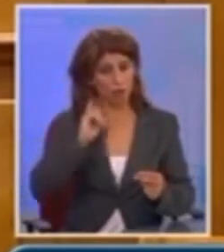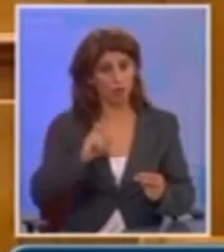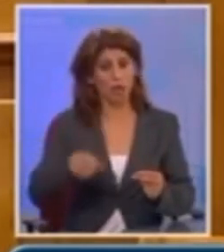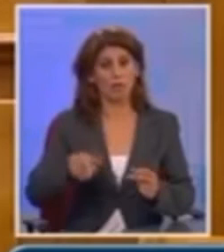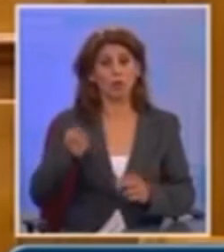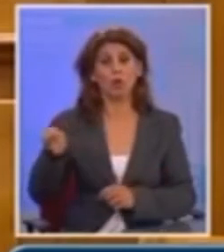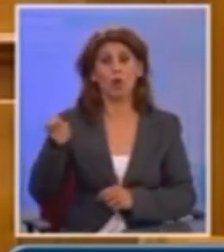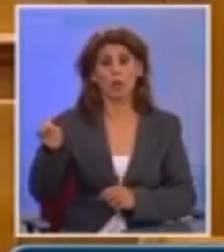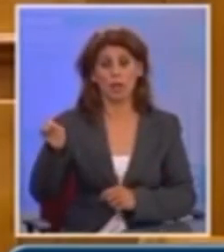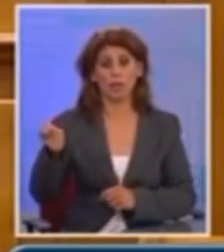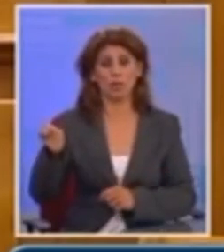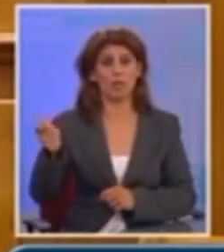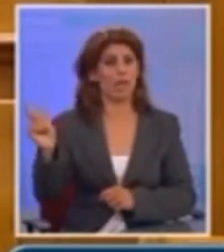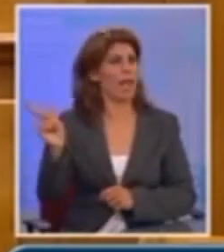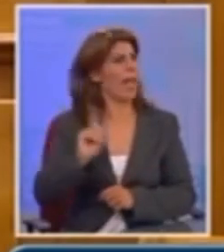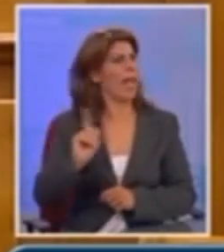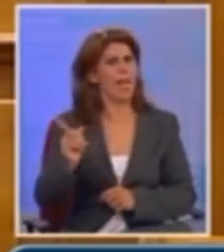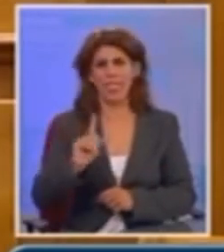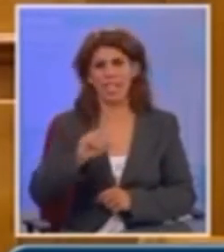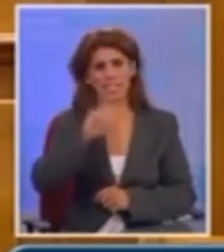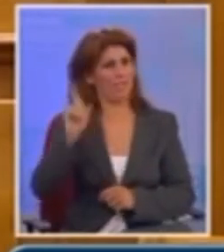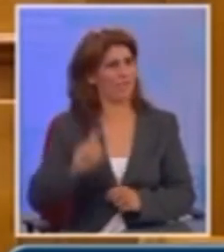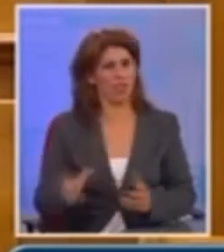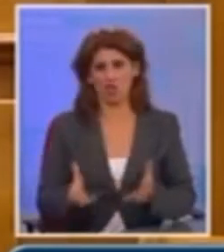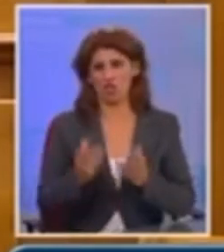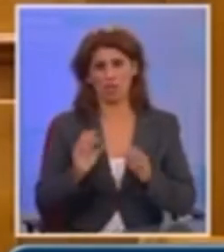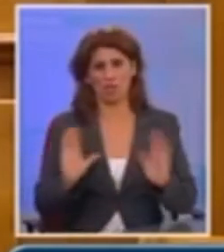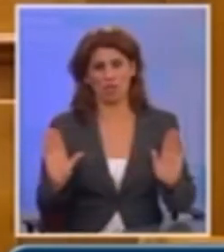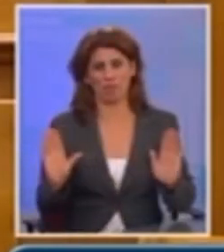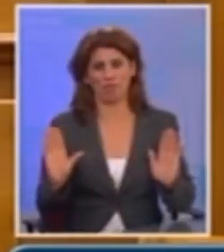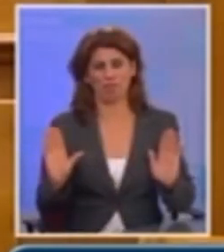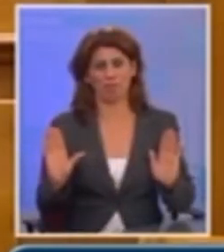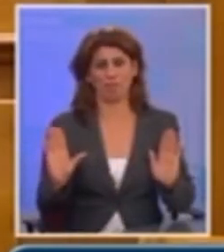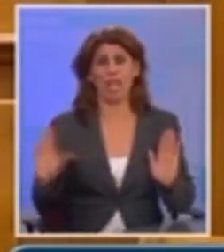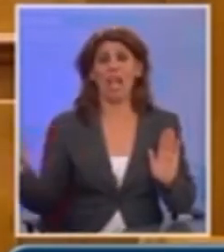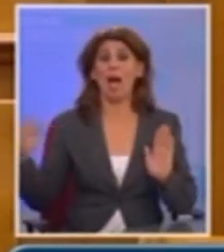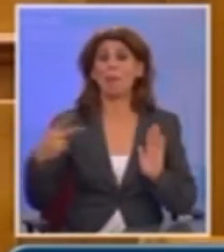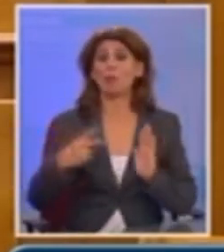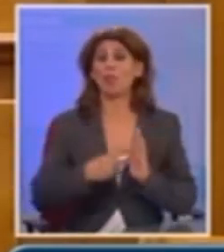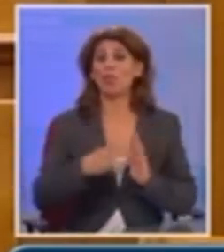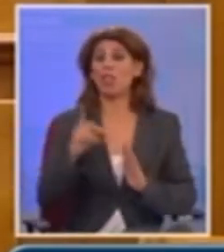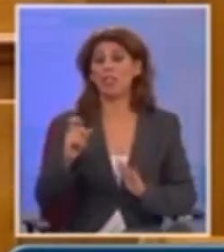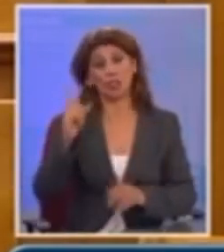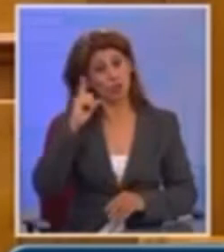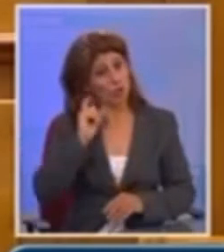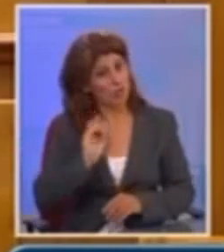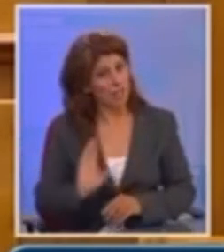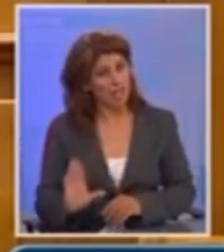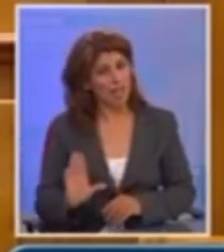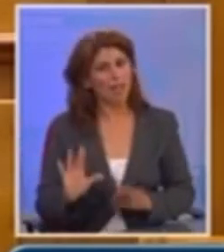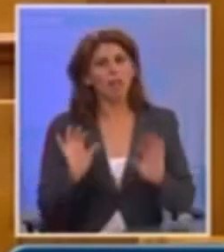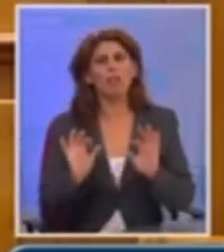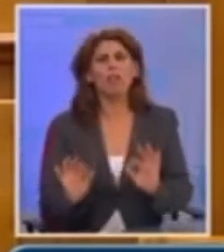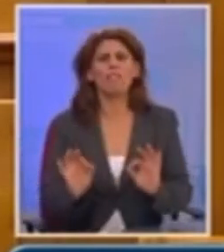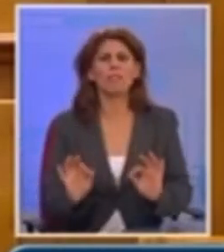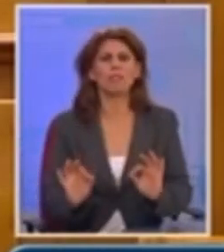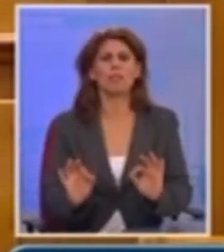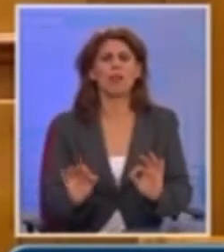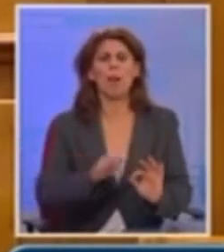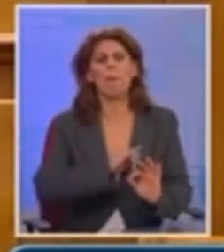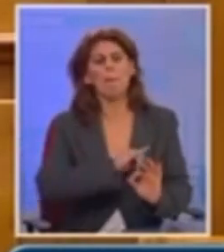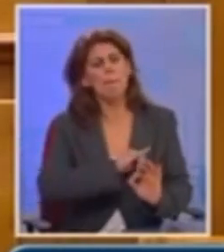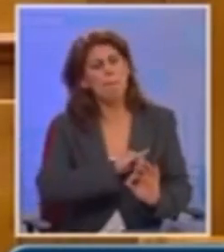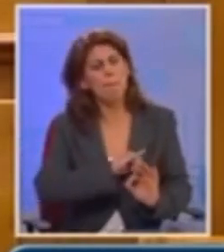αυτό δεν ήταν βιώσιμο ήδη από το 2010 και φυσικά